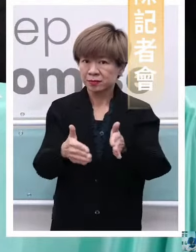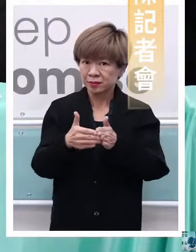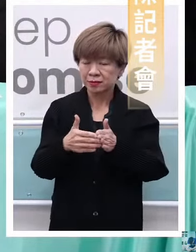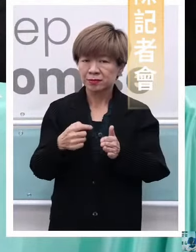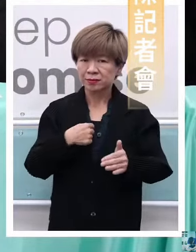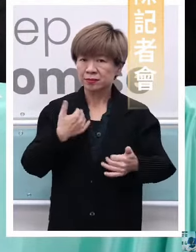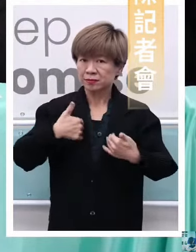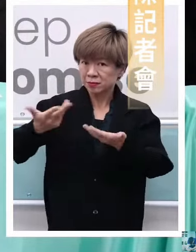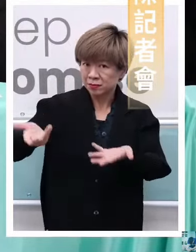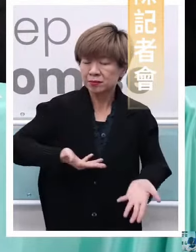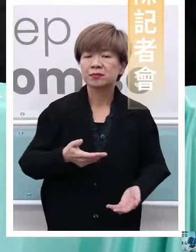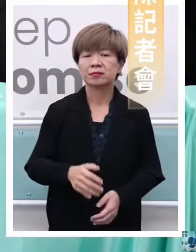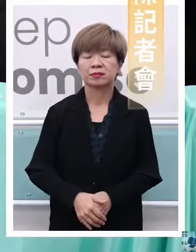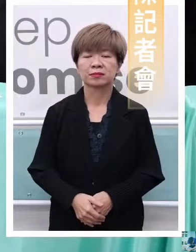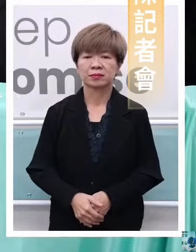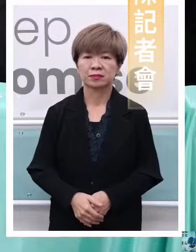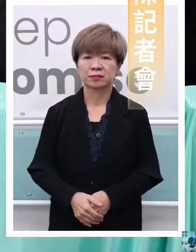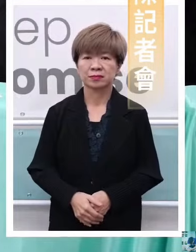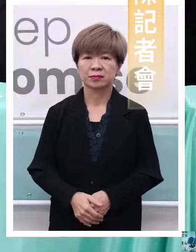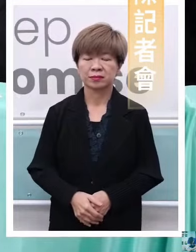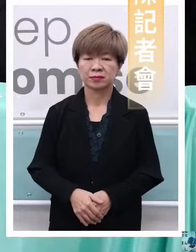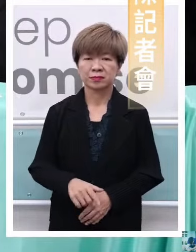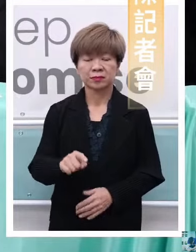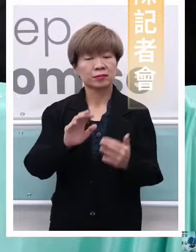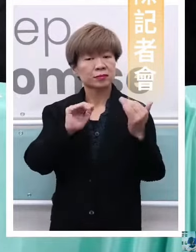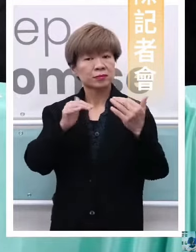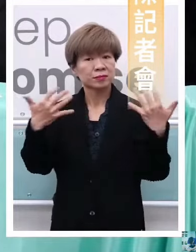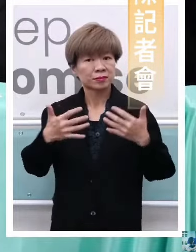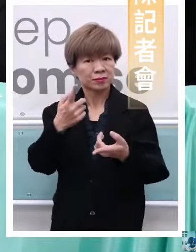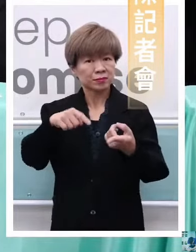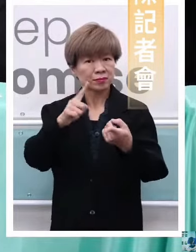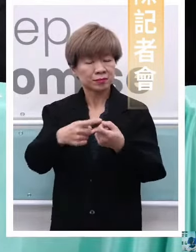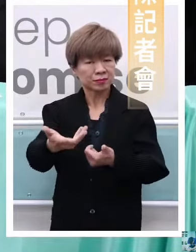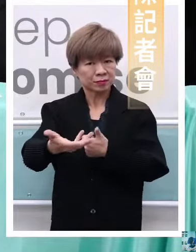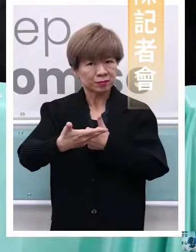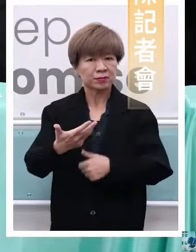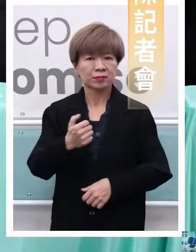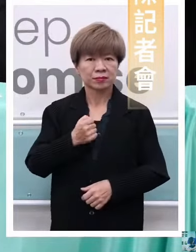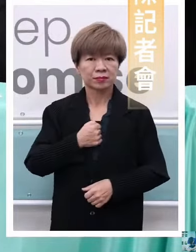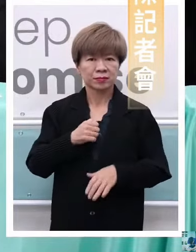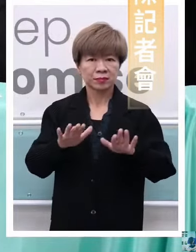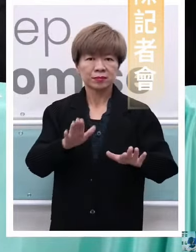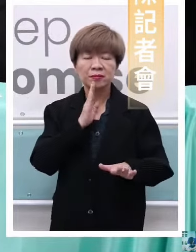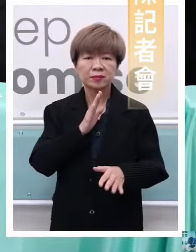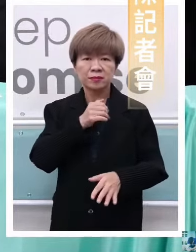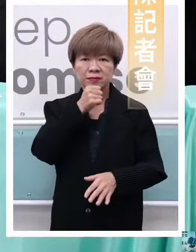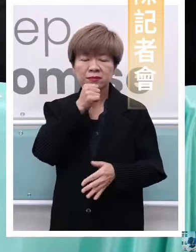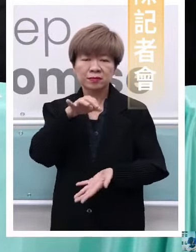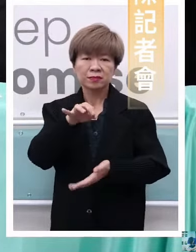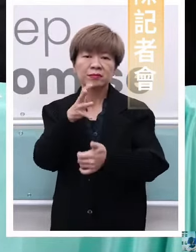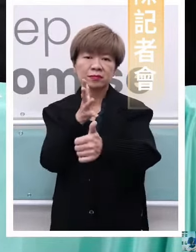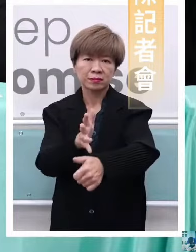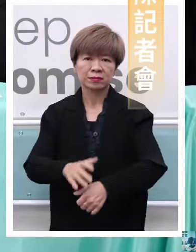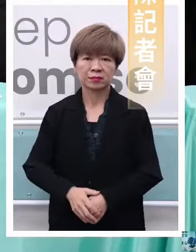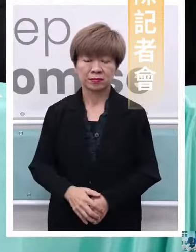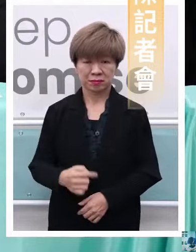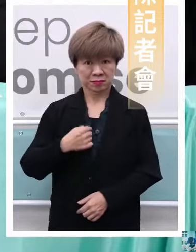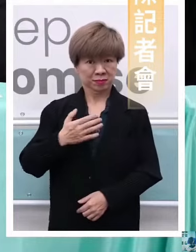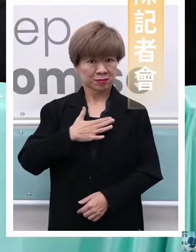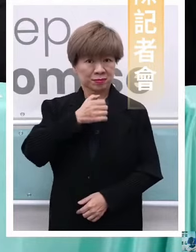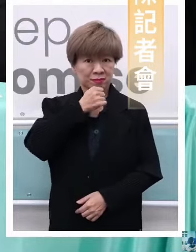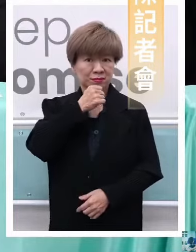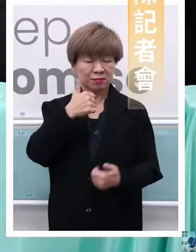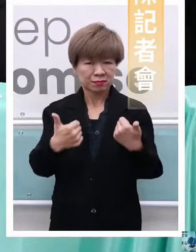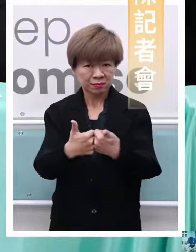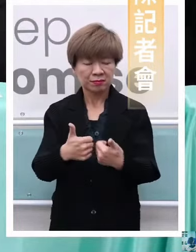常欢迎。那不过呢，基于礼貌上或许应该先让我们知道，因为现在是媒体提问的时间，同时这是我们的记者会。那